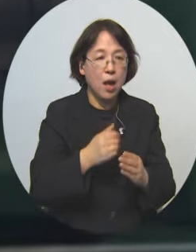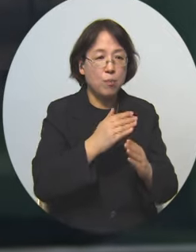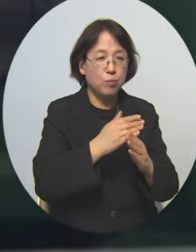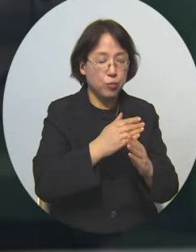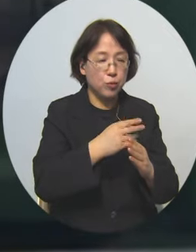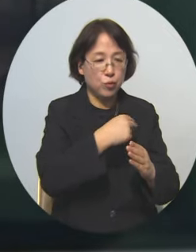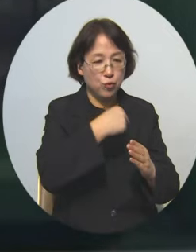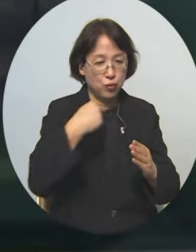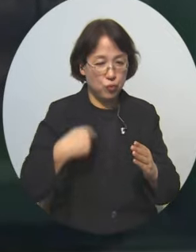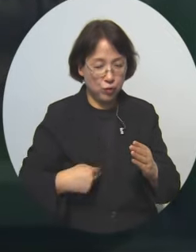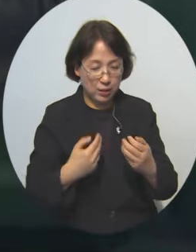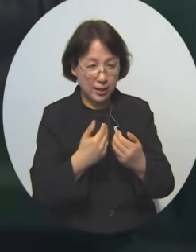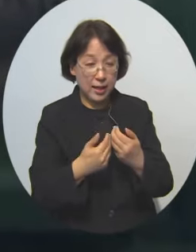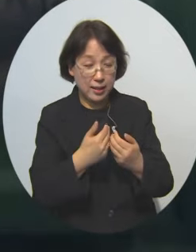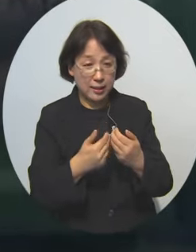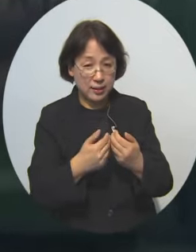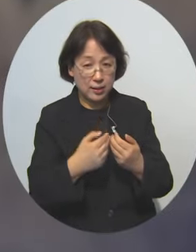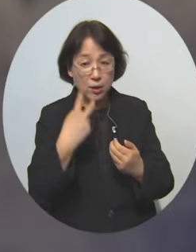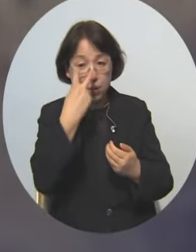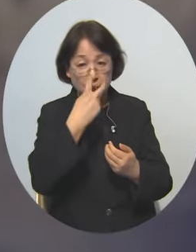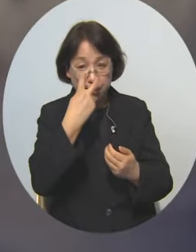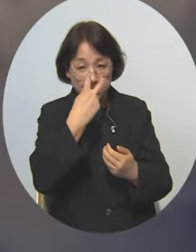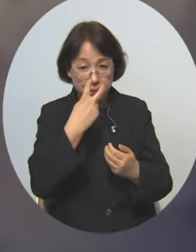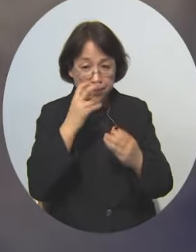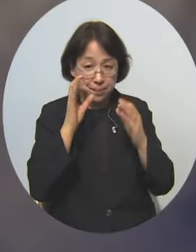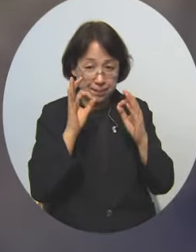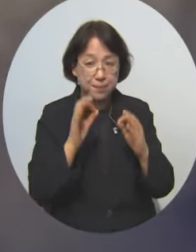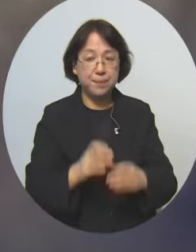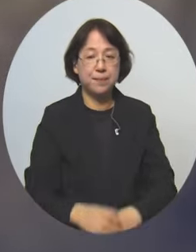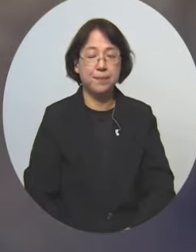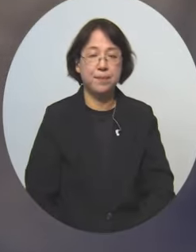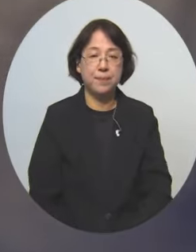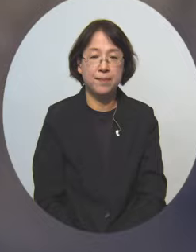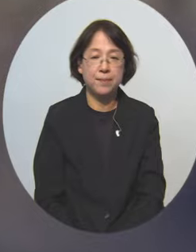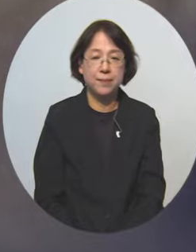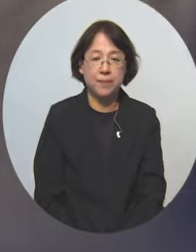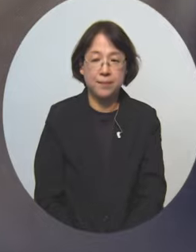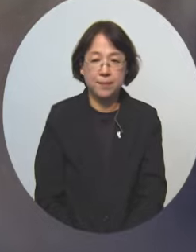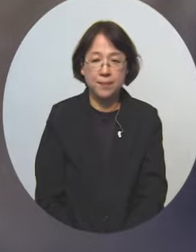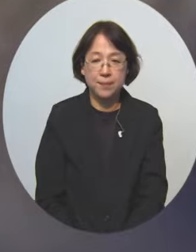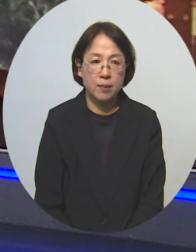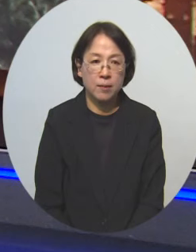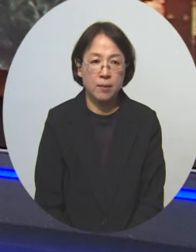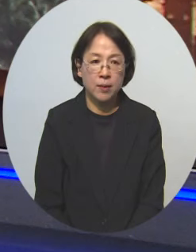이상기류가 감지되고 있다는 분석이 나옵니다. KTV 김민아입니다.